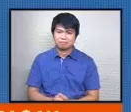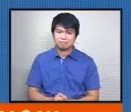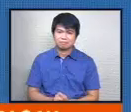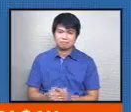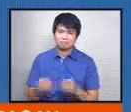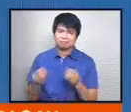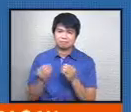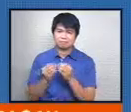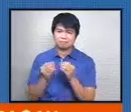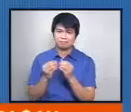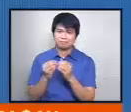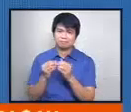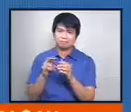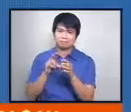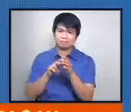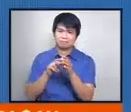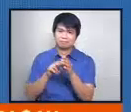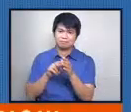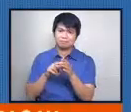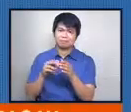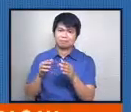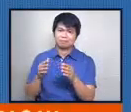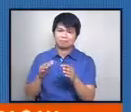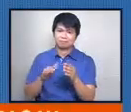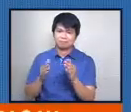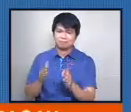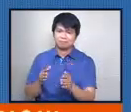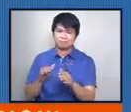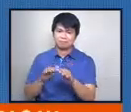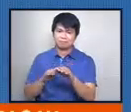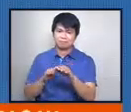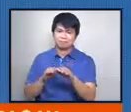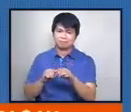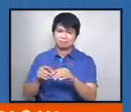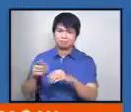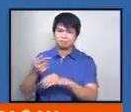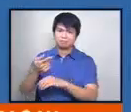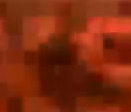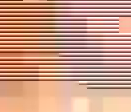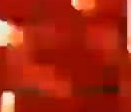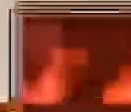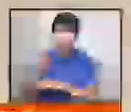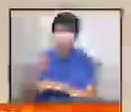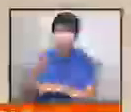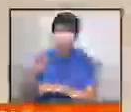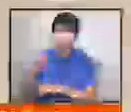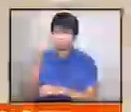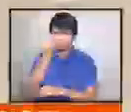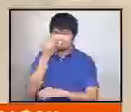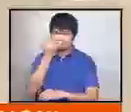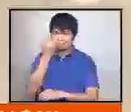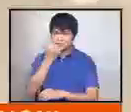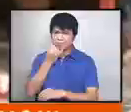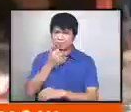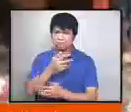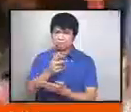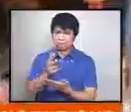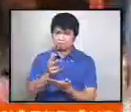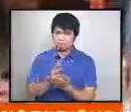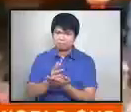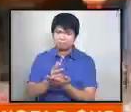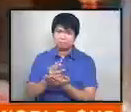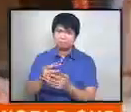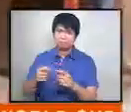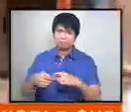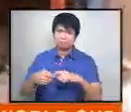Maraming pasahero pa rin ang stranded sa mga pantalan sa Iloilo at Guimaras. Limang araw na kasing suspendido ang biyahe